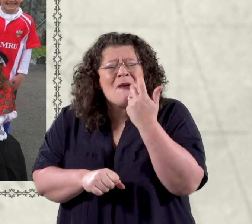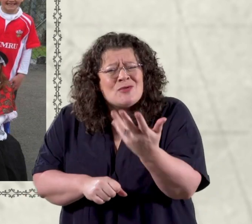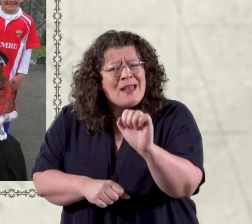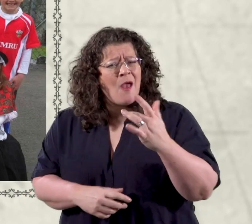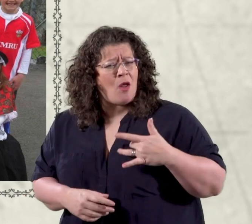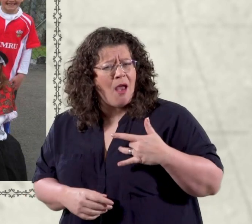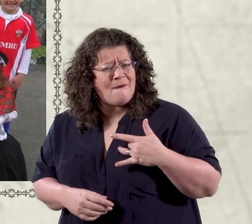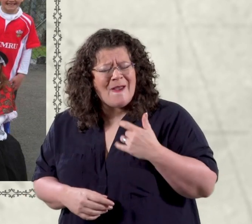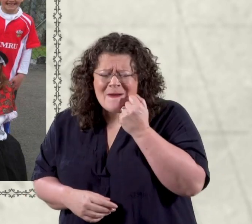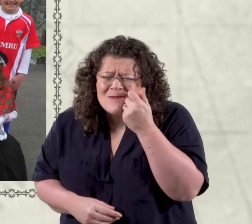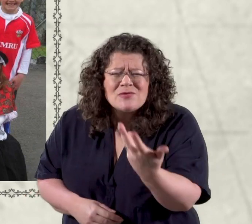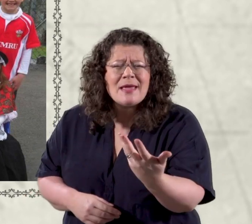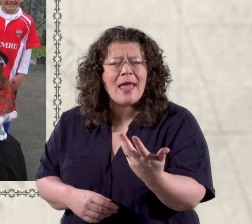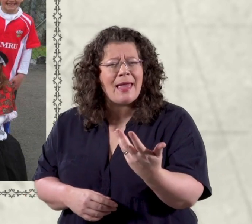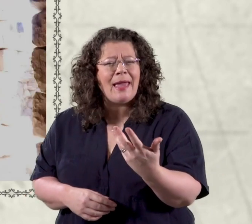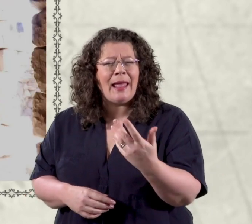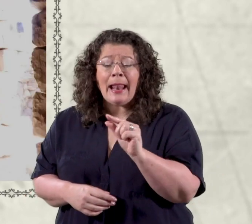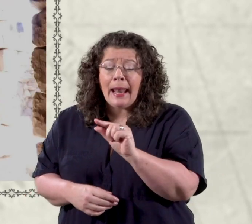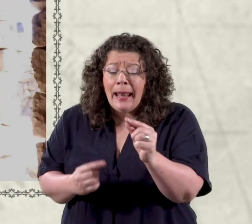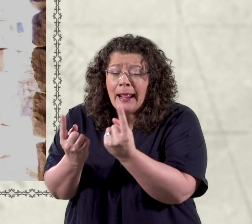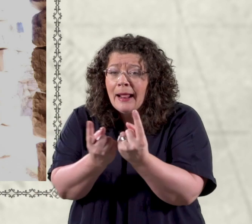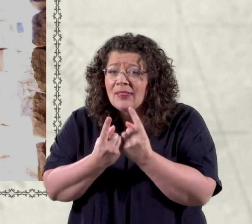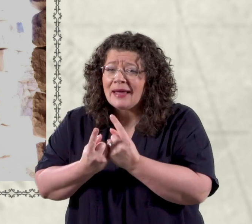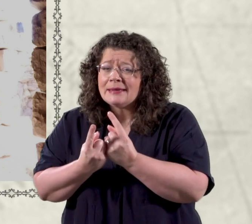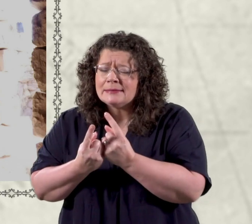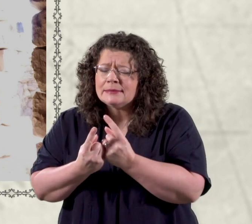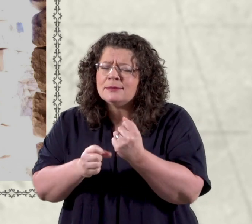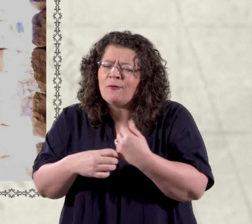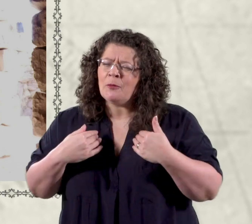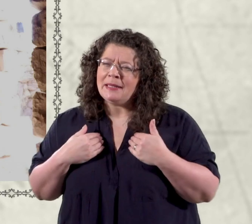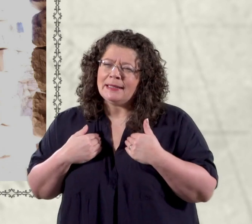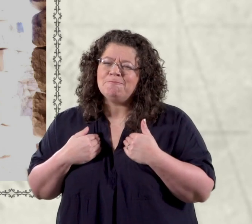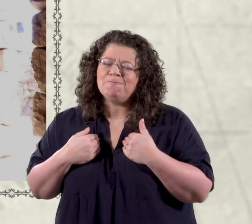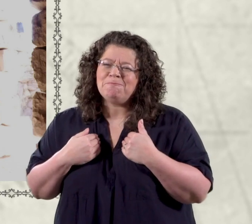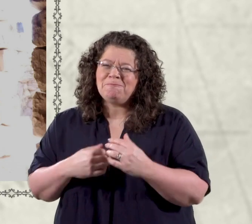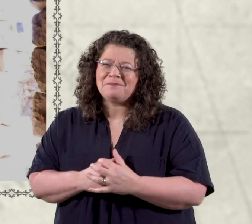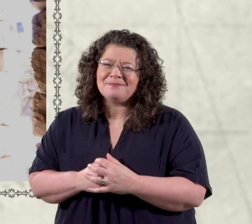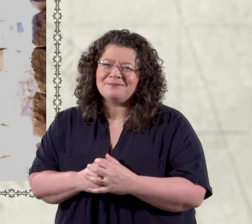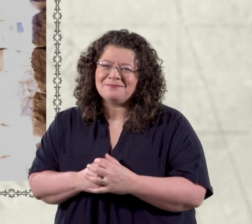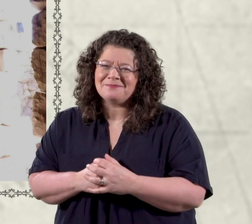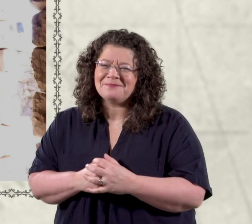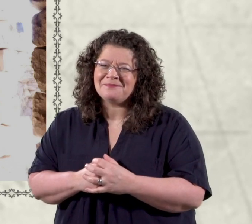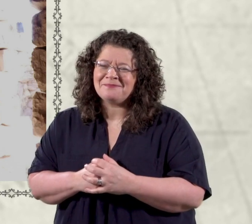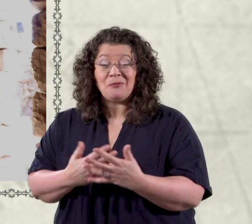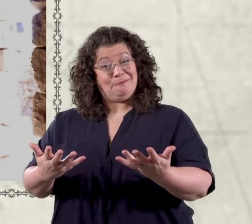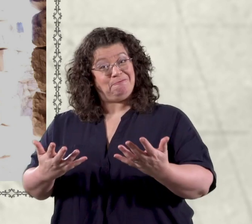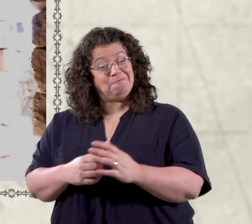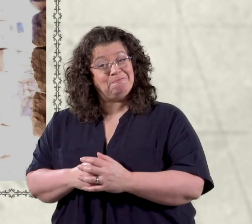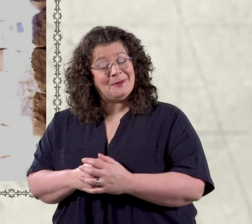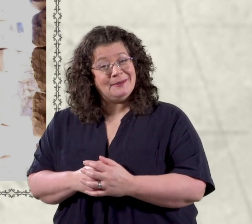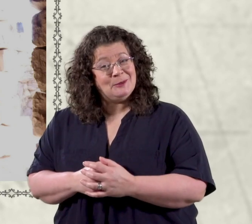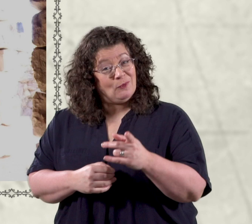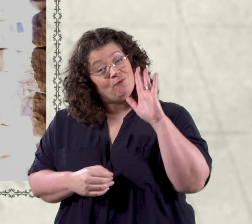bob un diwrnod o'ch bywyd. Wel, dyna chi wedi clywed dipyn o fy hanes ynde.